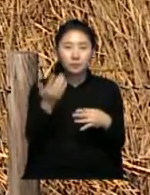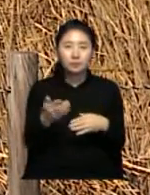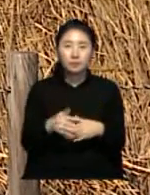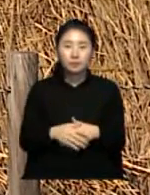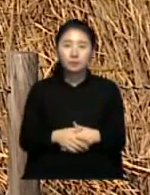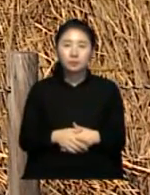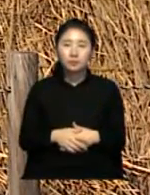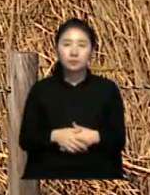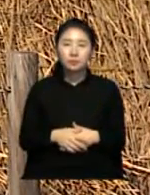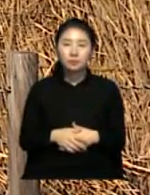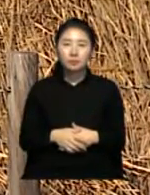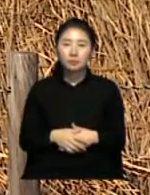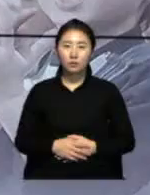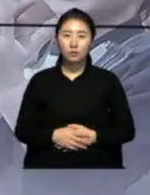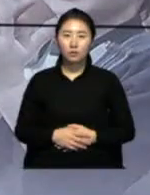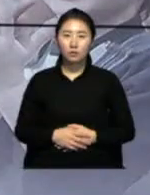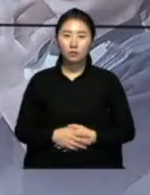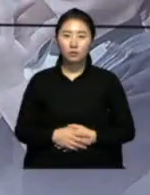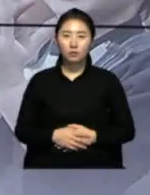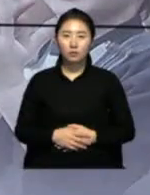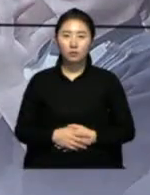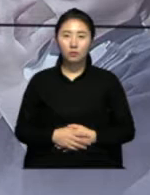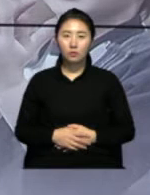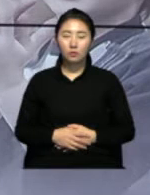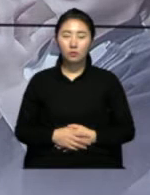김국희 기자가 소개합니다.